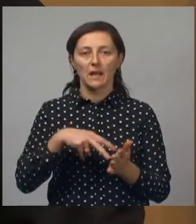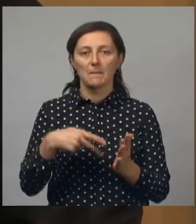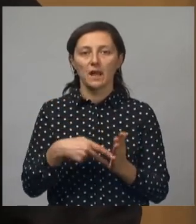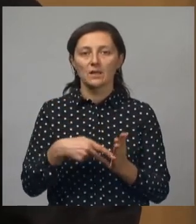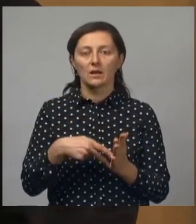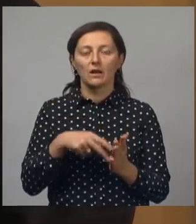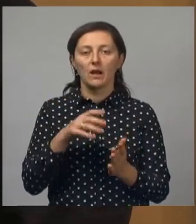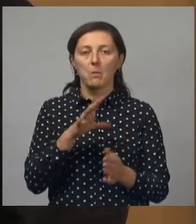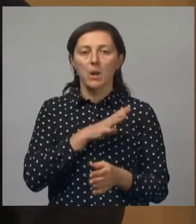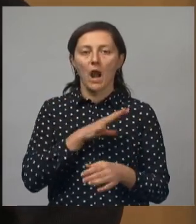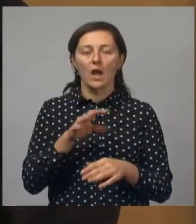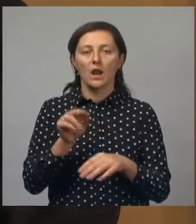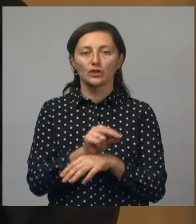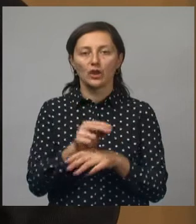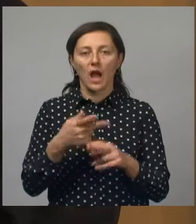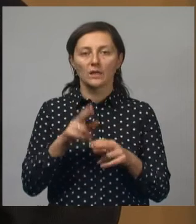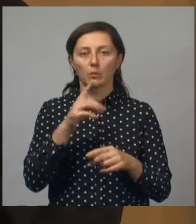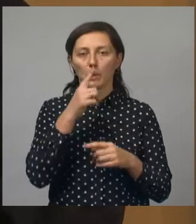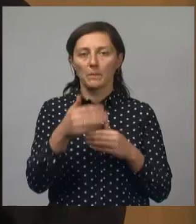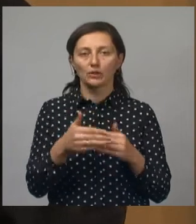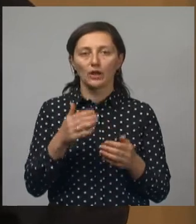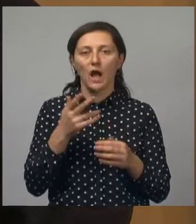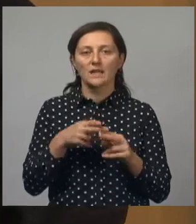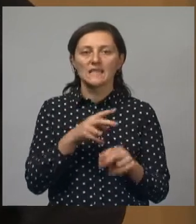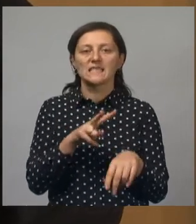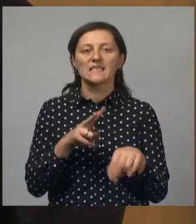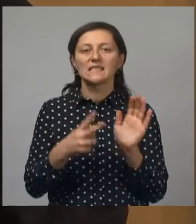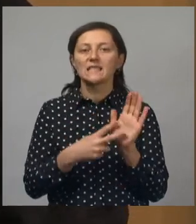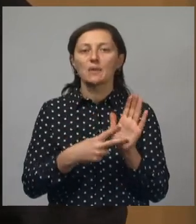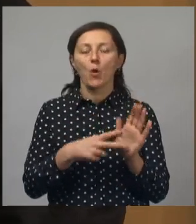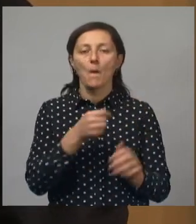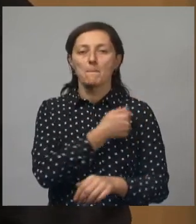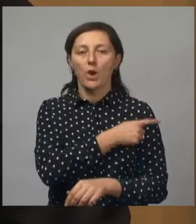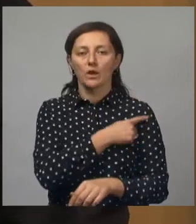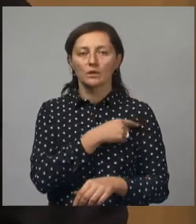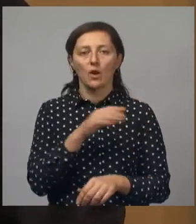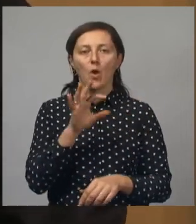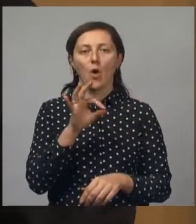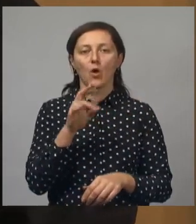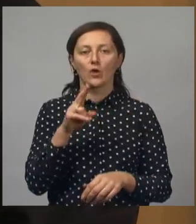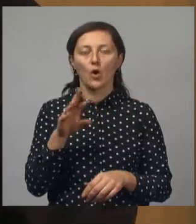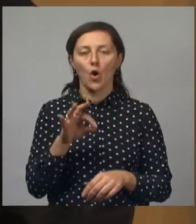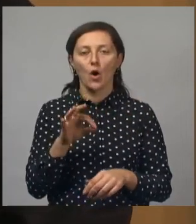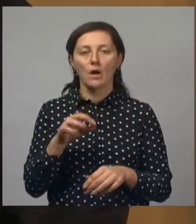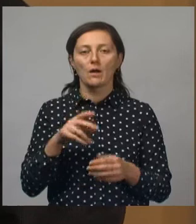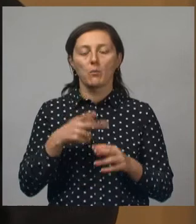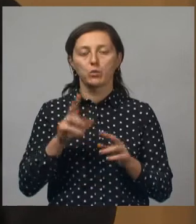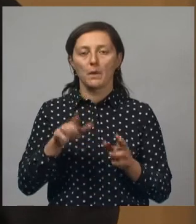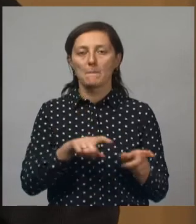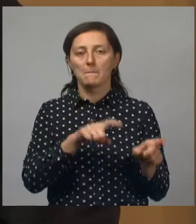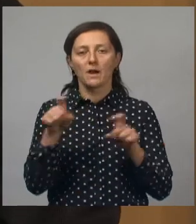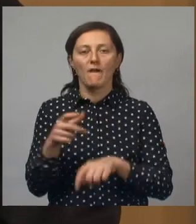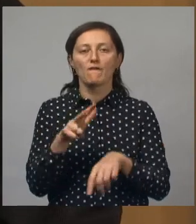дневном стационаре, это будет ближайшая к вам 7-я поликлиника. Центр амбулаторной онкологической помощи перемещается на площадку